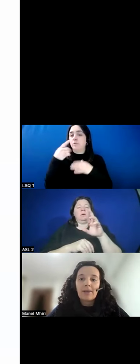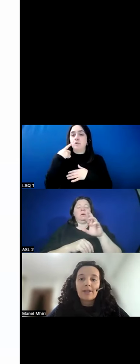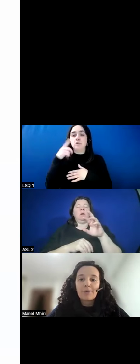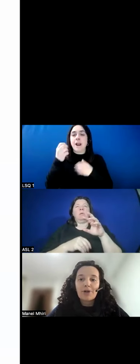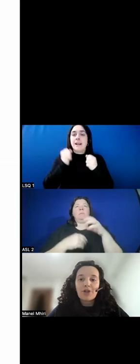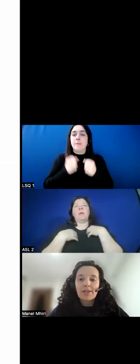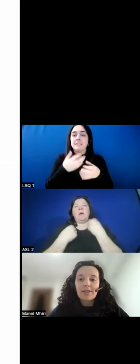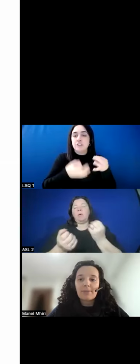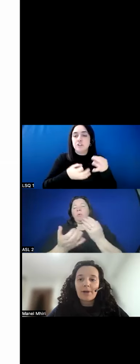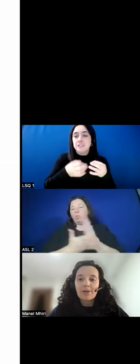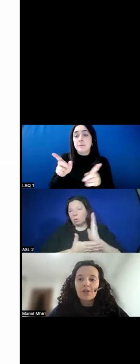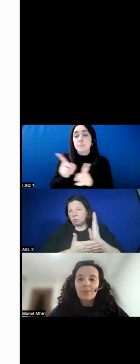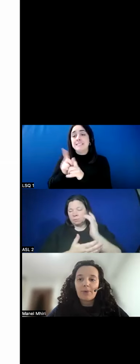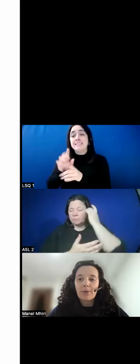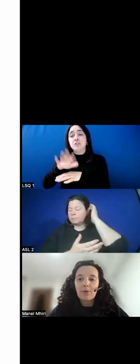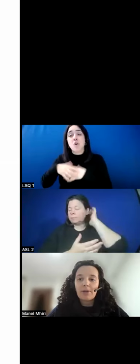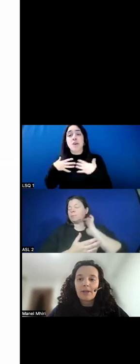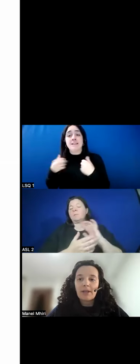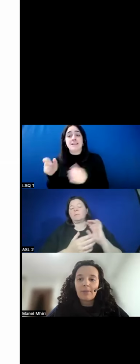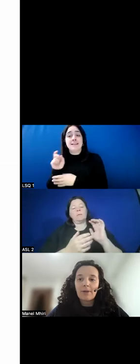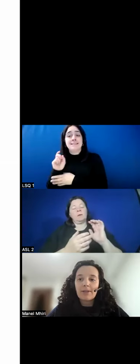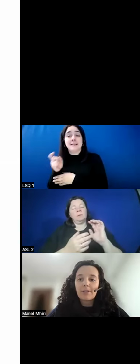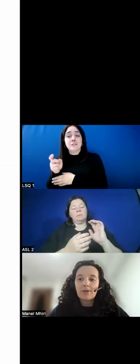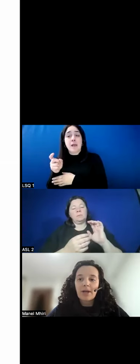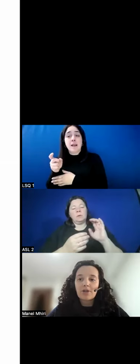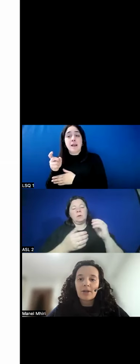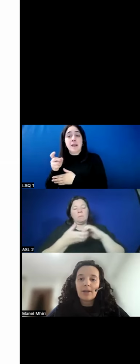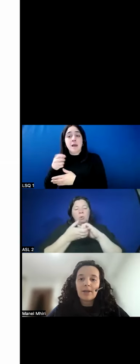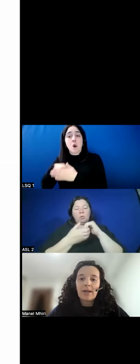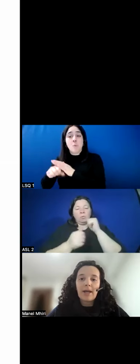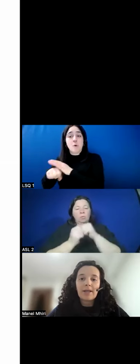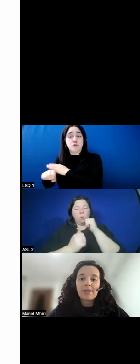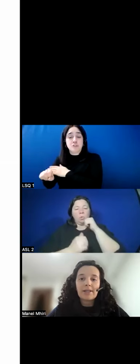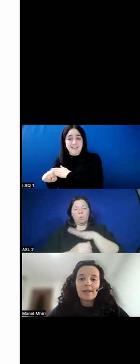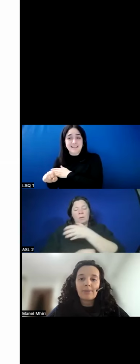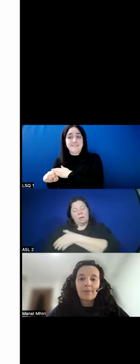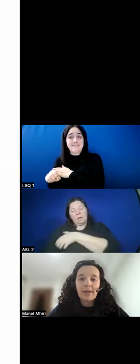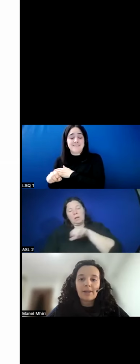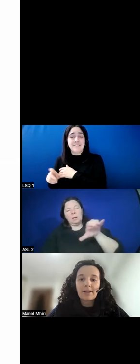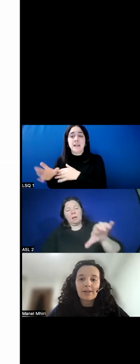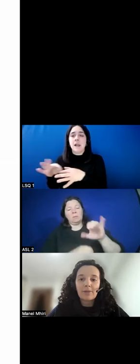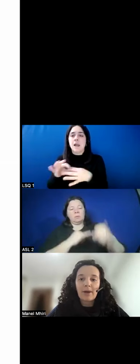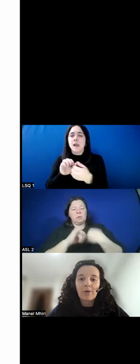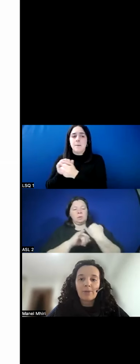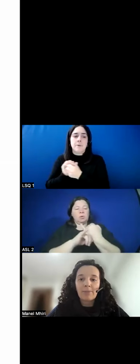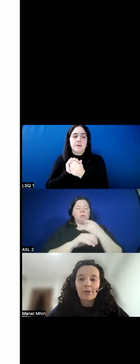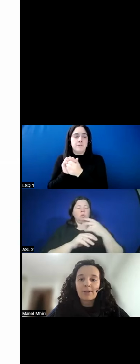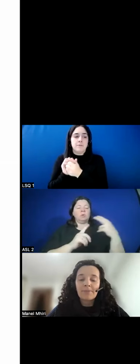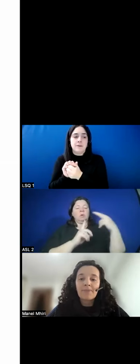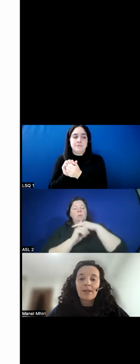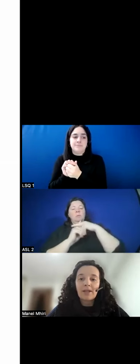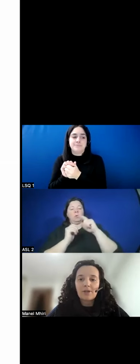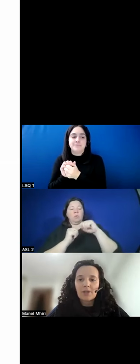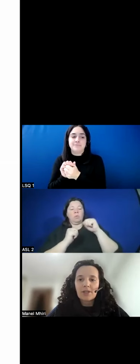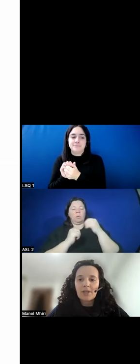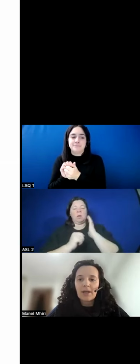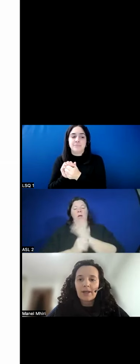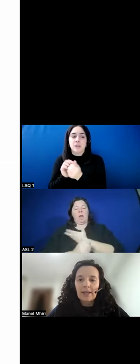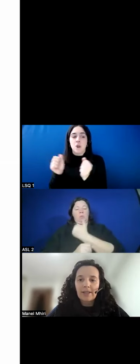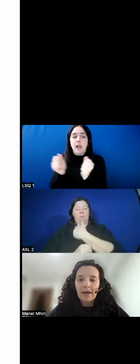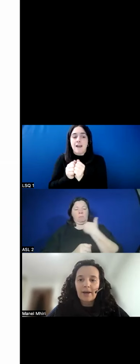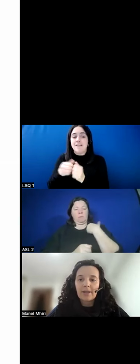et reproductive. Ce projet est en partenariat avec Women Enabled International et est mis en œuvre